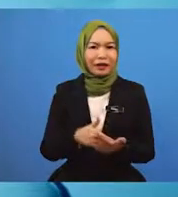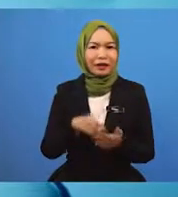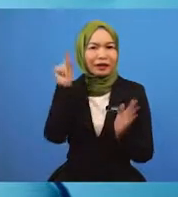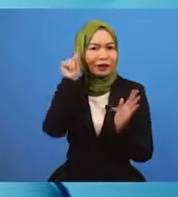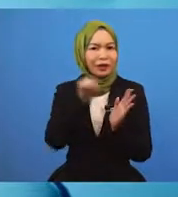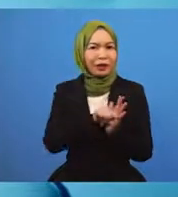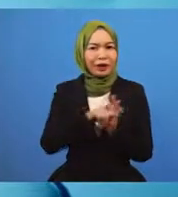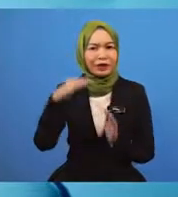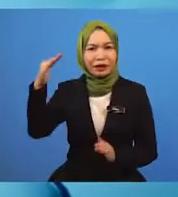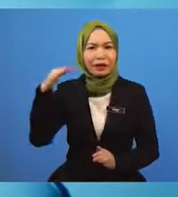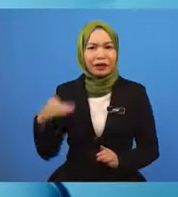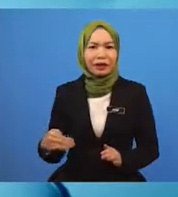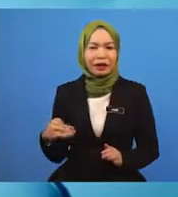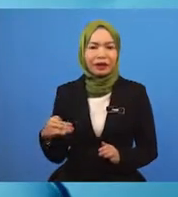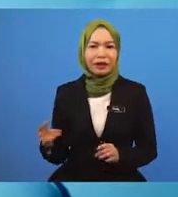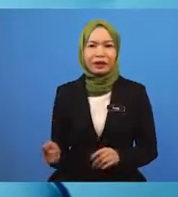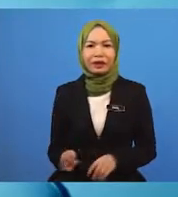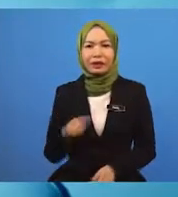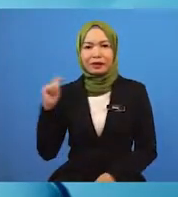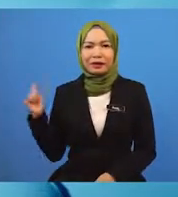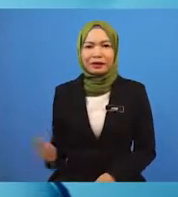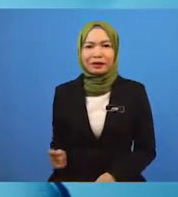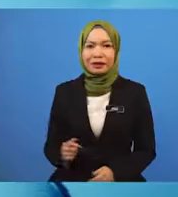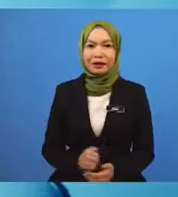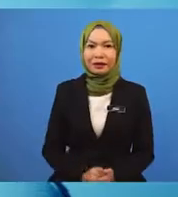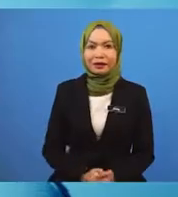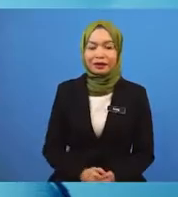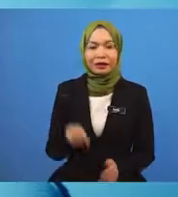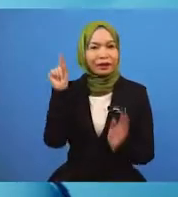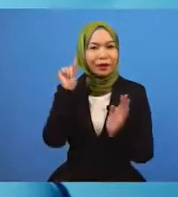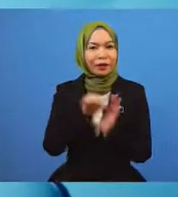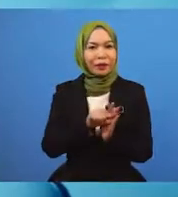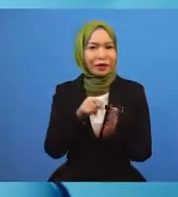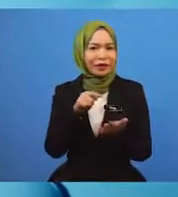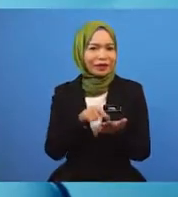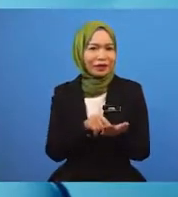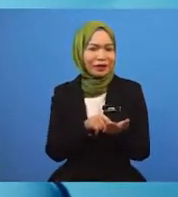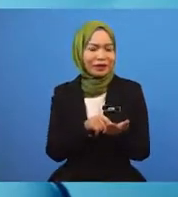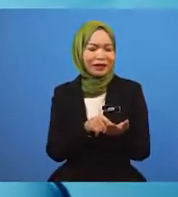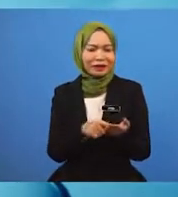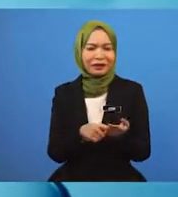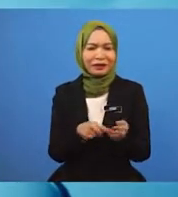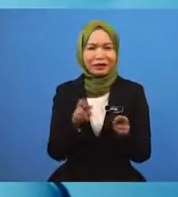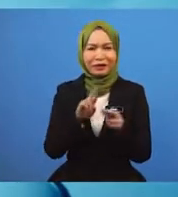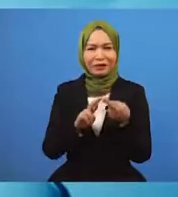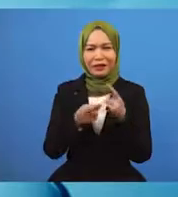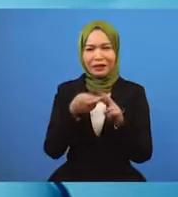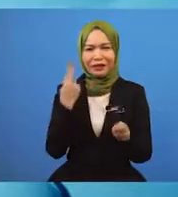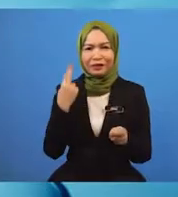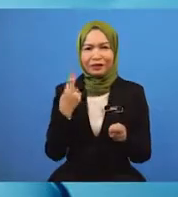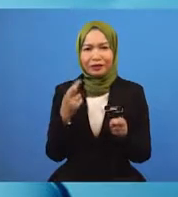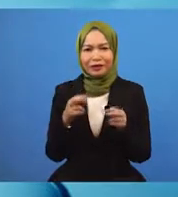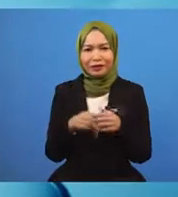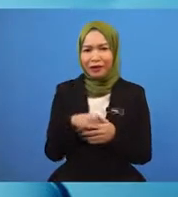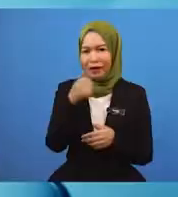tenaga? Gambar rajah ini adalah kawan baik murid-murid. Mesti ingat tau.